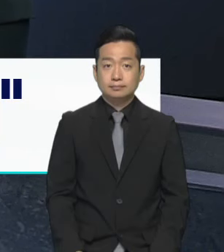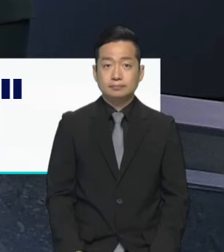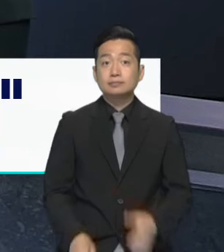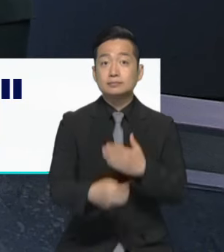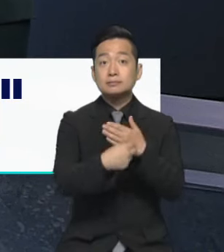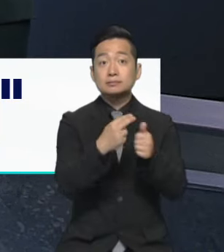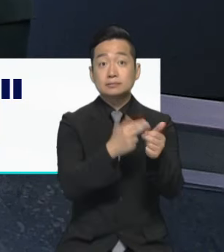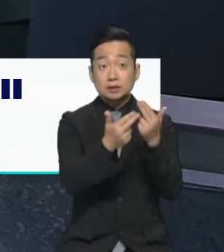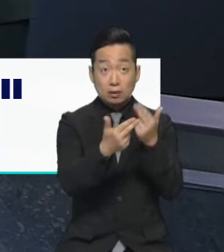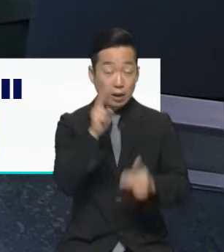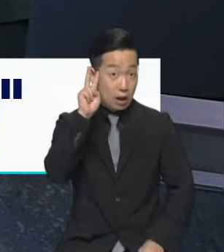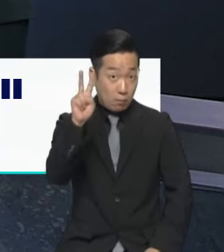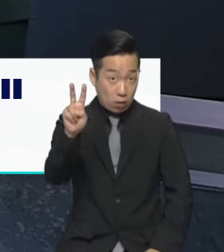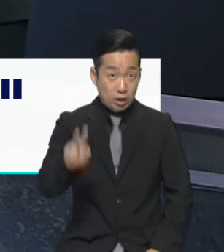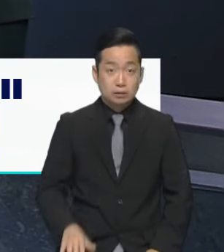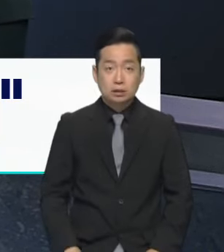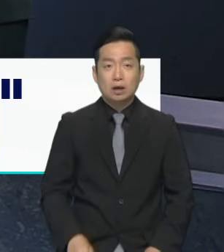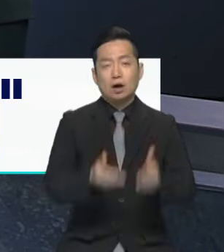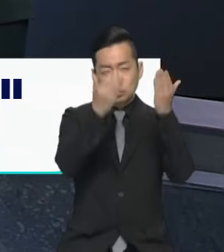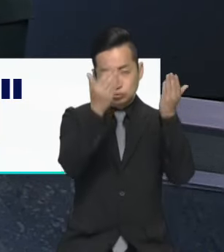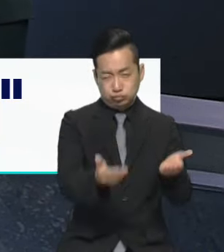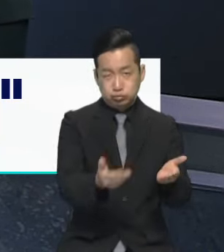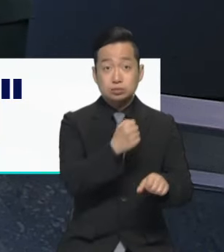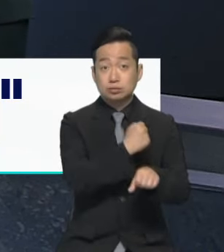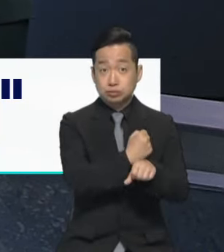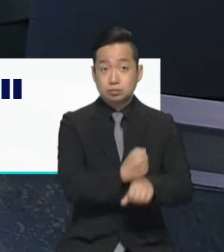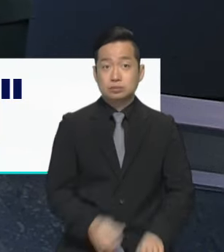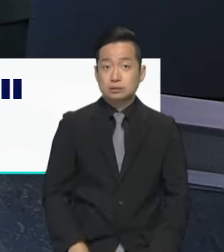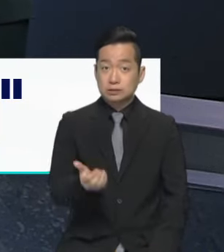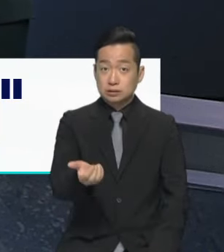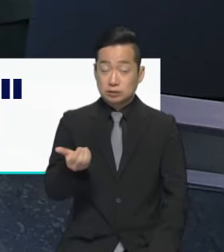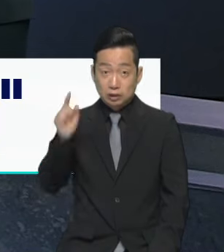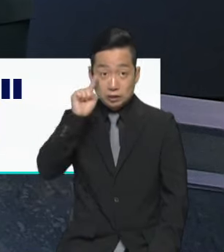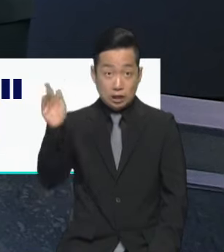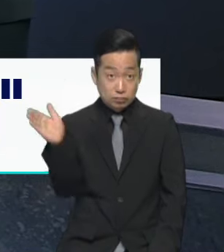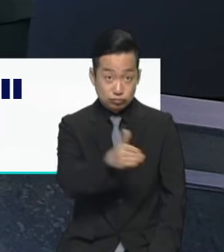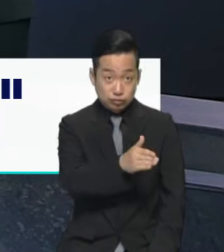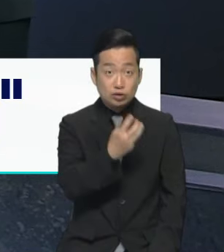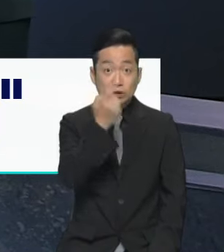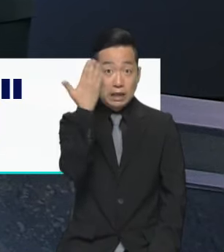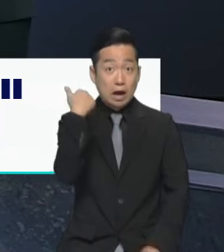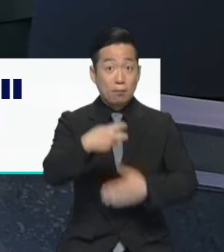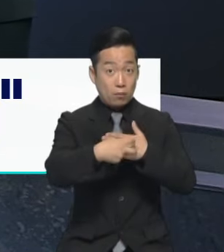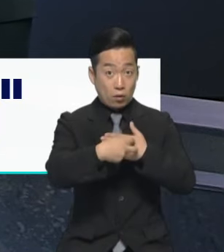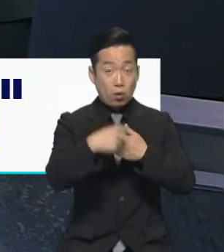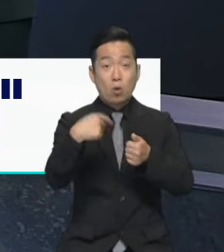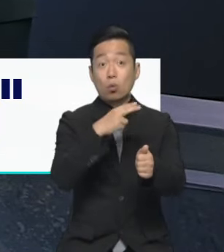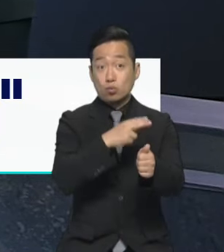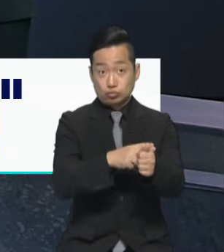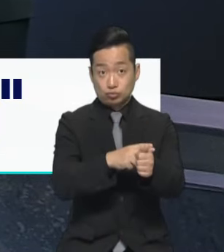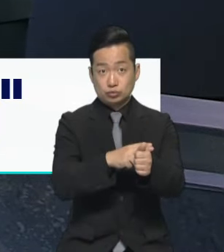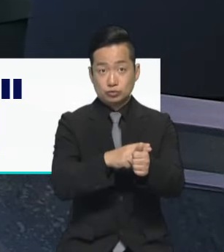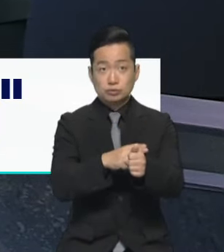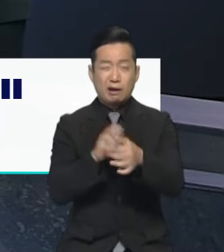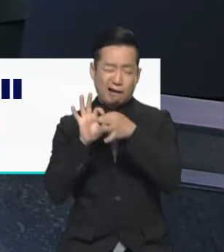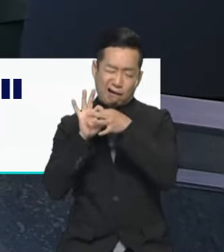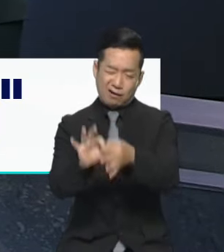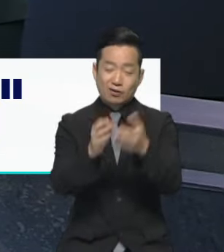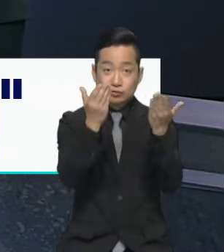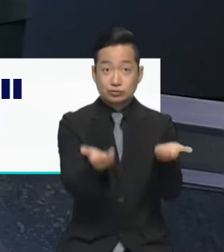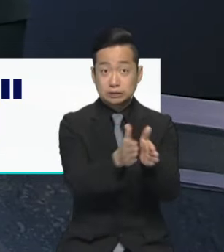결국 의사협회는 모레 예정대로 전면 휴진을 하고 그에 앞서 내일부터는 서울대병원 교수들이 무기한 휴진에